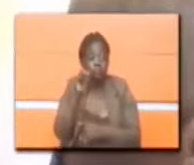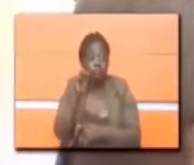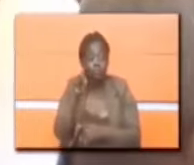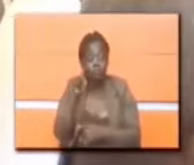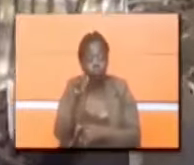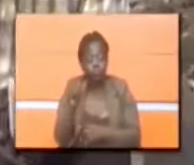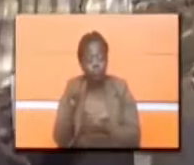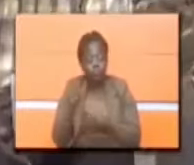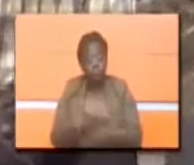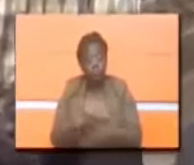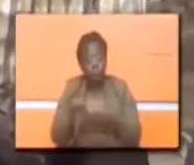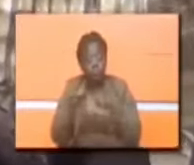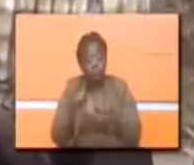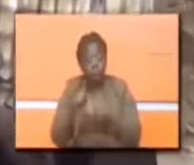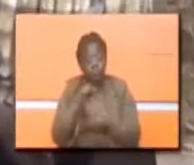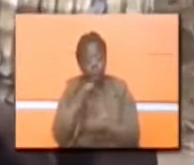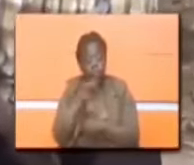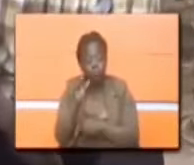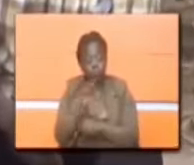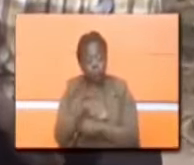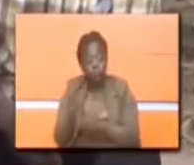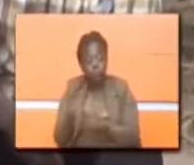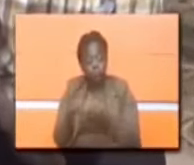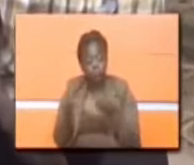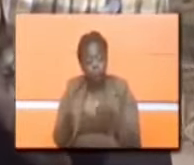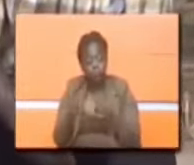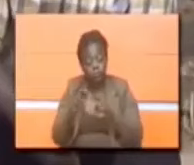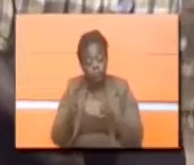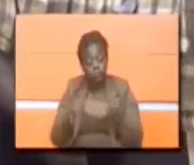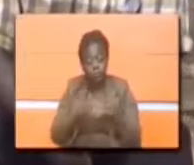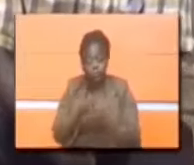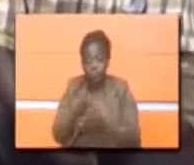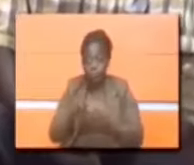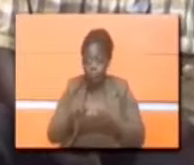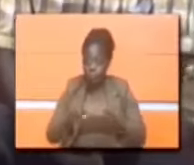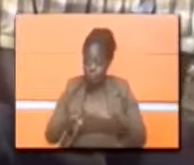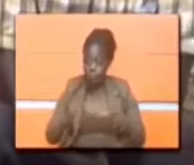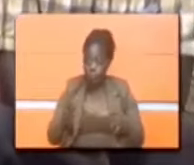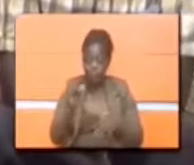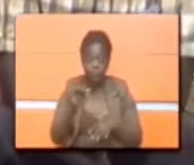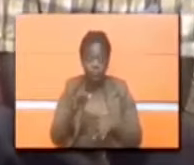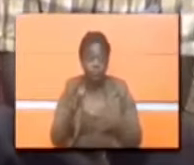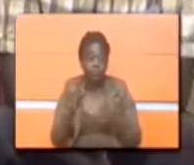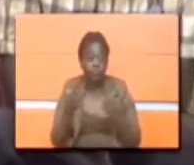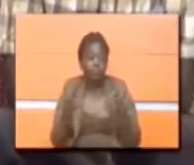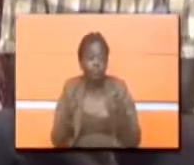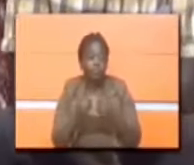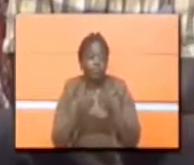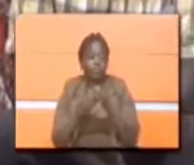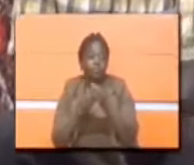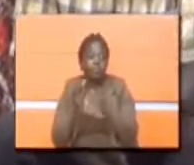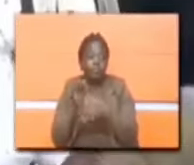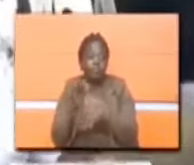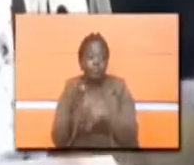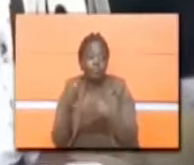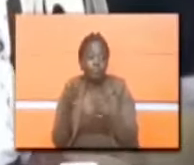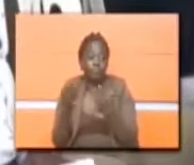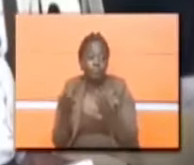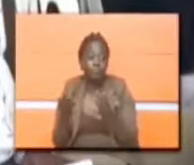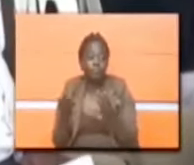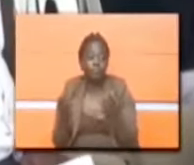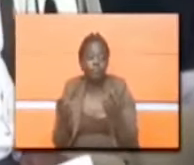ssentebe w'akakiiko akateekebwa okunoonyereza ku mivuyo y'okuttaka lino n'abalala benyamidde olw'abakulembeze abaaweebwa